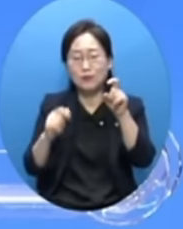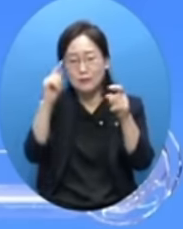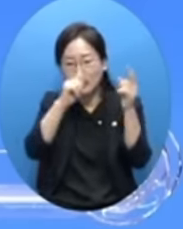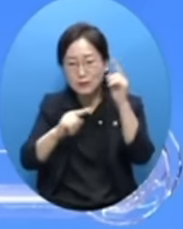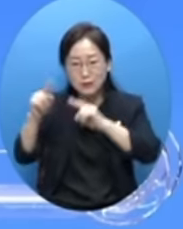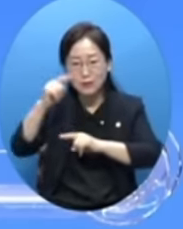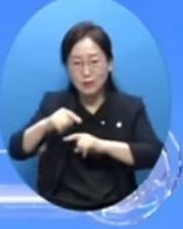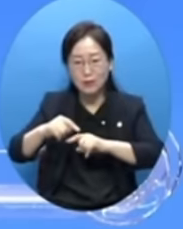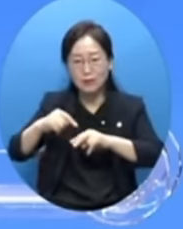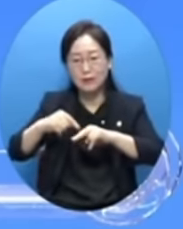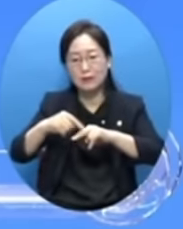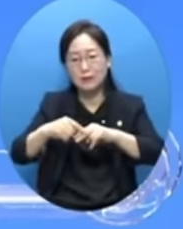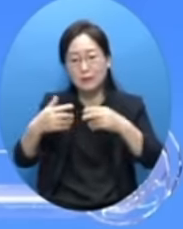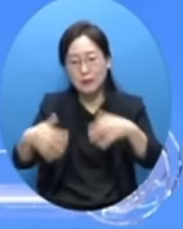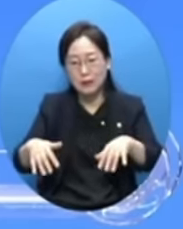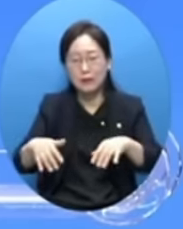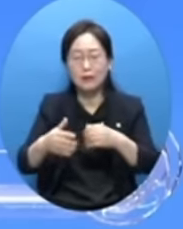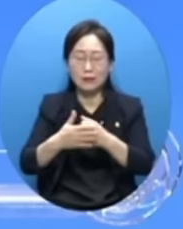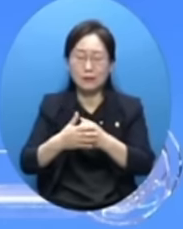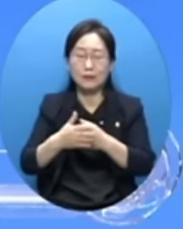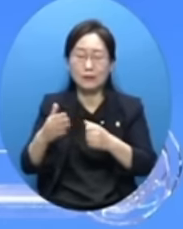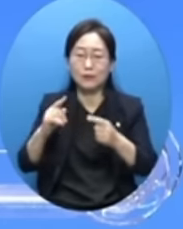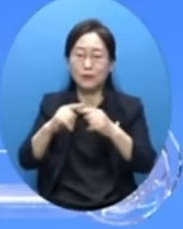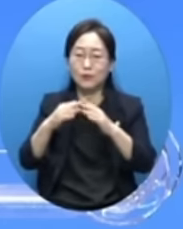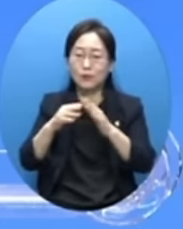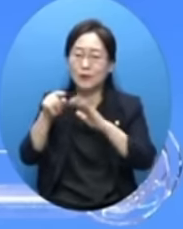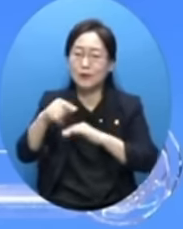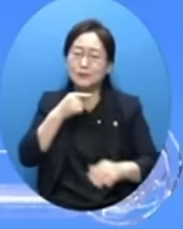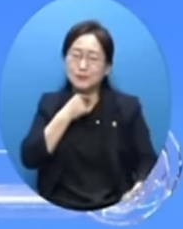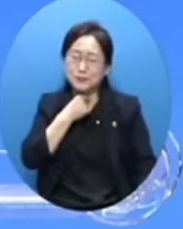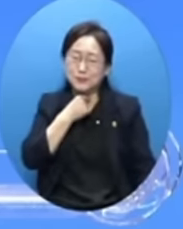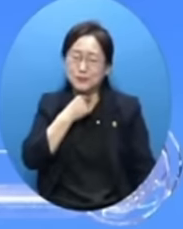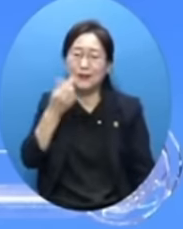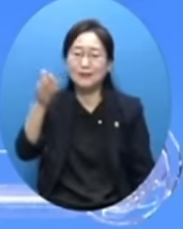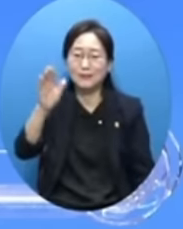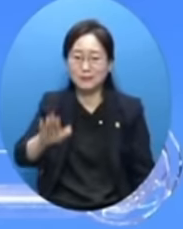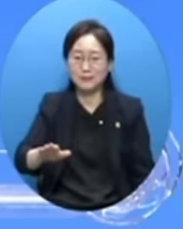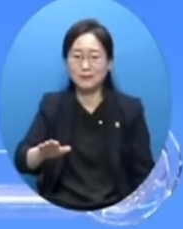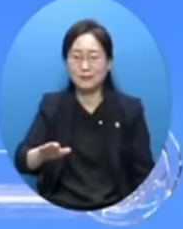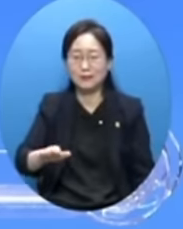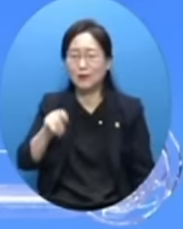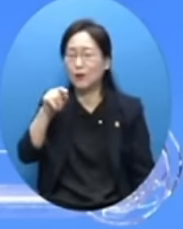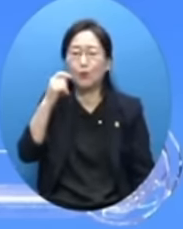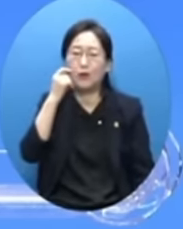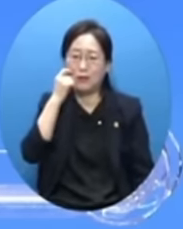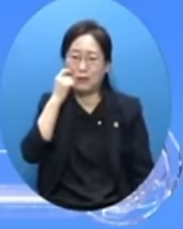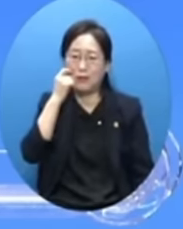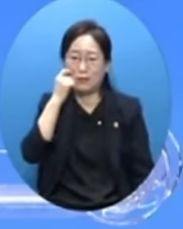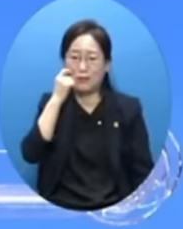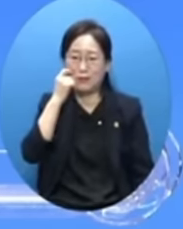다리가 불편해서 교회 나고 싶어도 교회를 못 나옵니다.